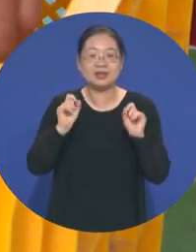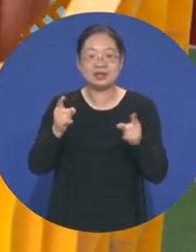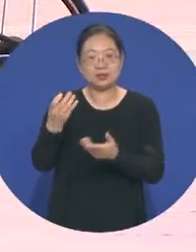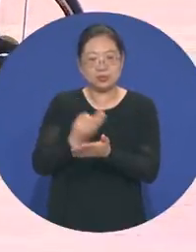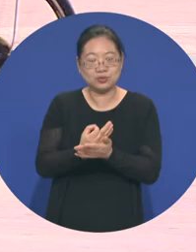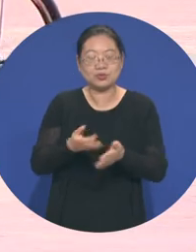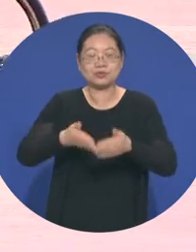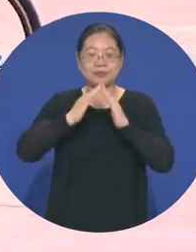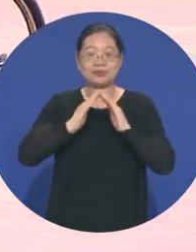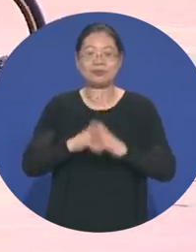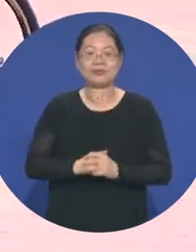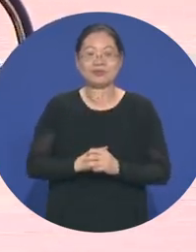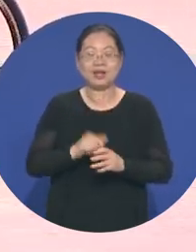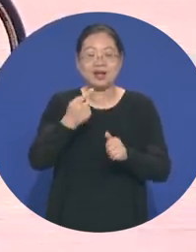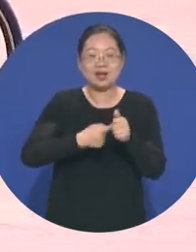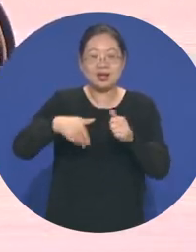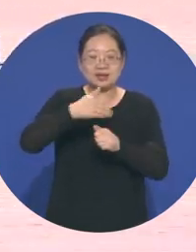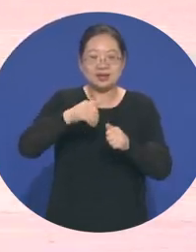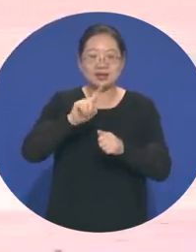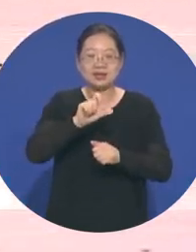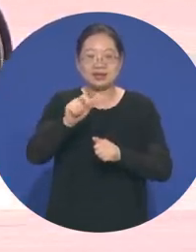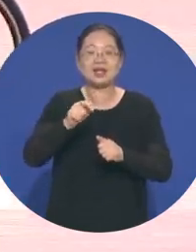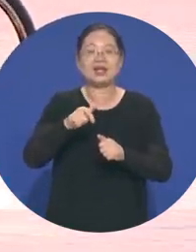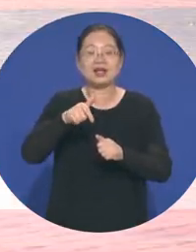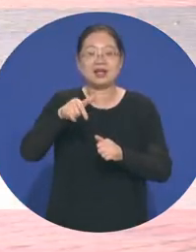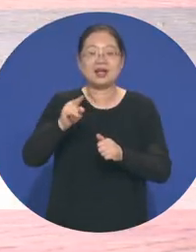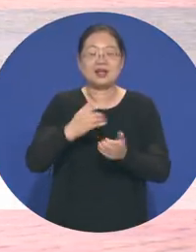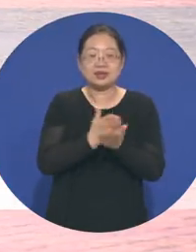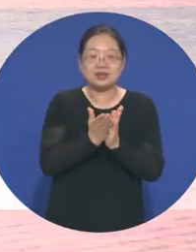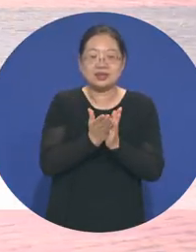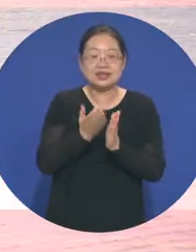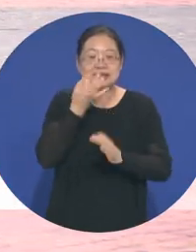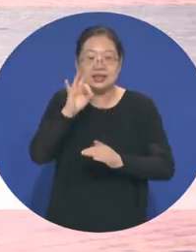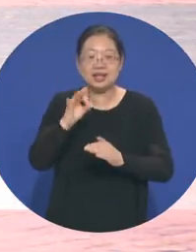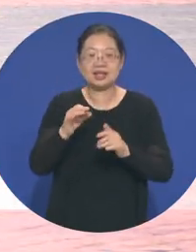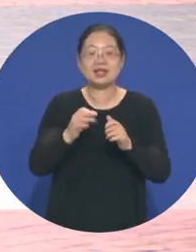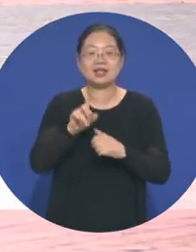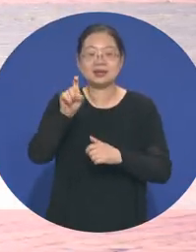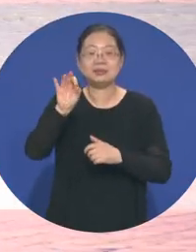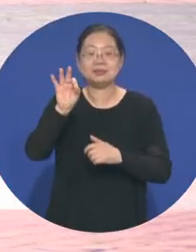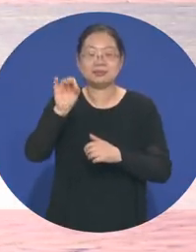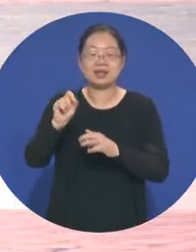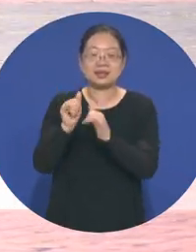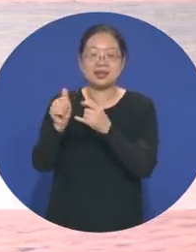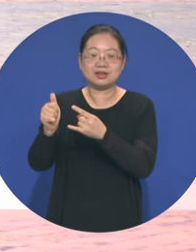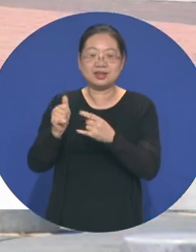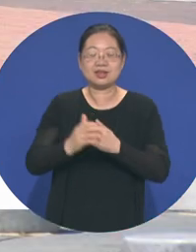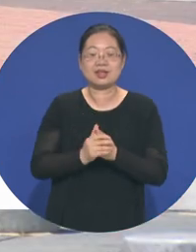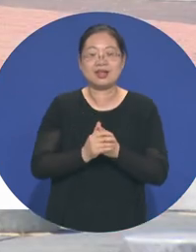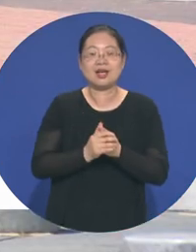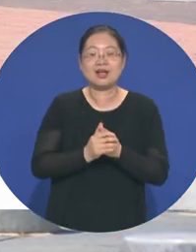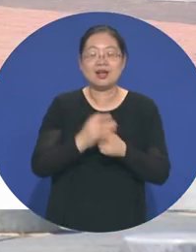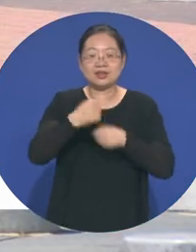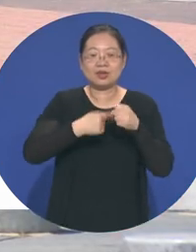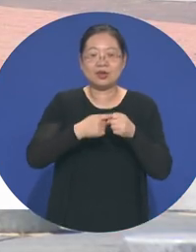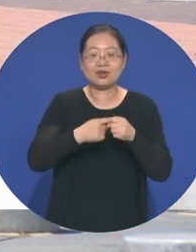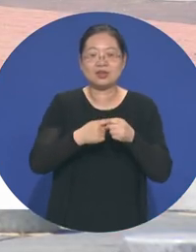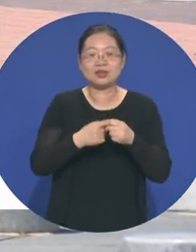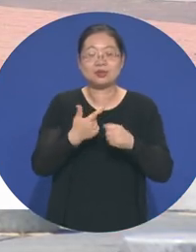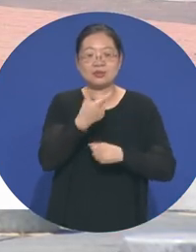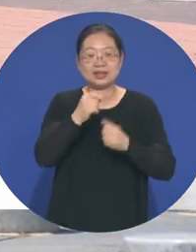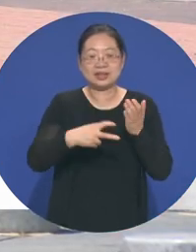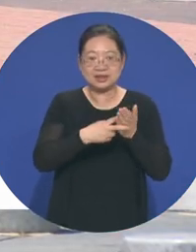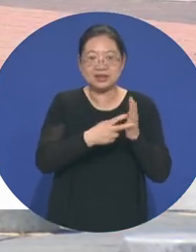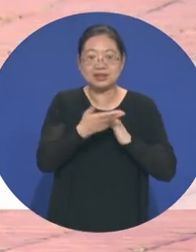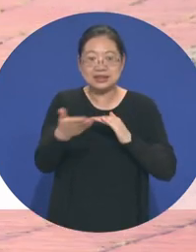생깁니다. 친환경 활동 15개를 인증한 도민 10만 명에게 최대 연 6만 원의 지역 화폐를 주는 기후행동